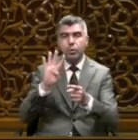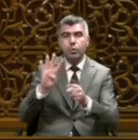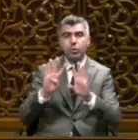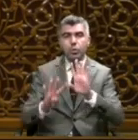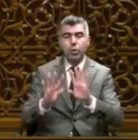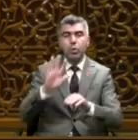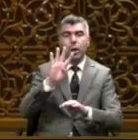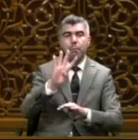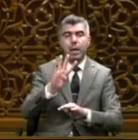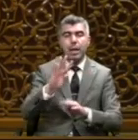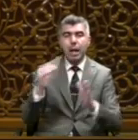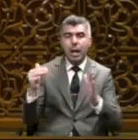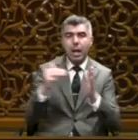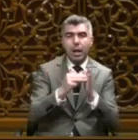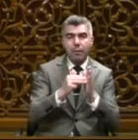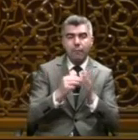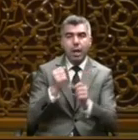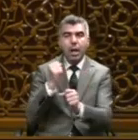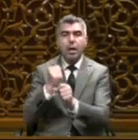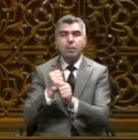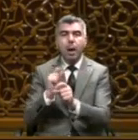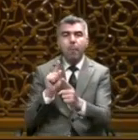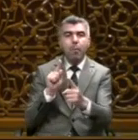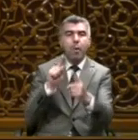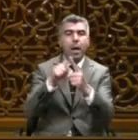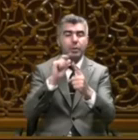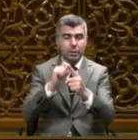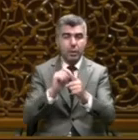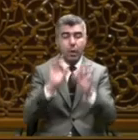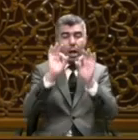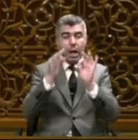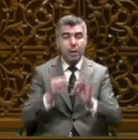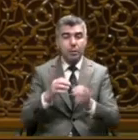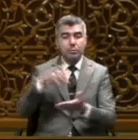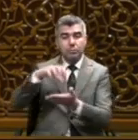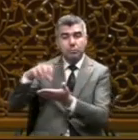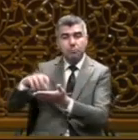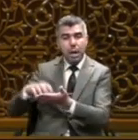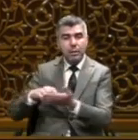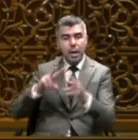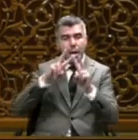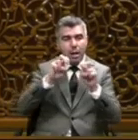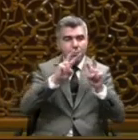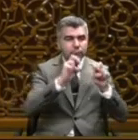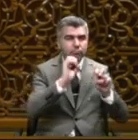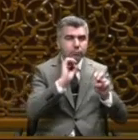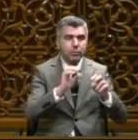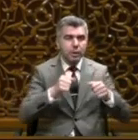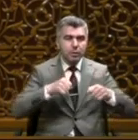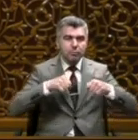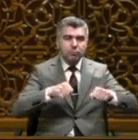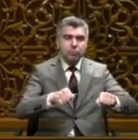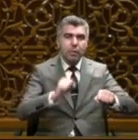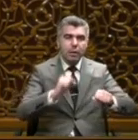49,500 منصب شغل مباشر بالاضافه الى عدد مهم من المنا الطبيعه استكشافيه والتي تضم